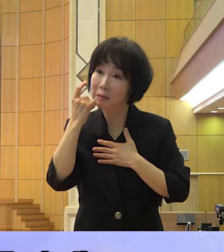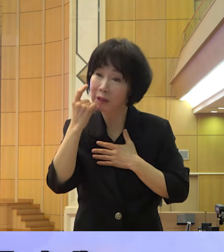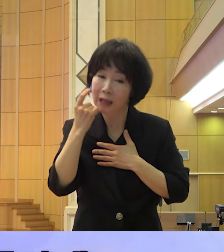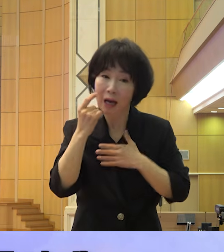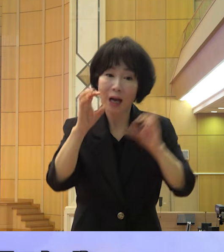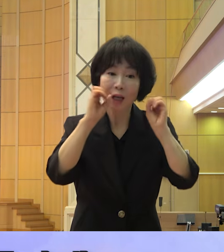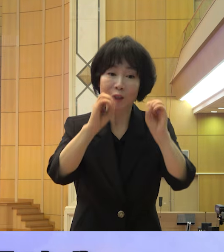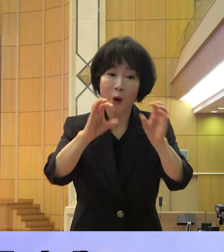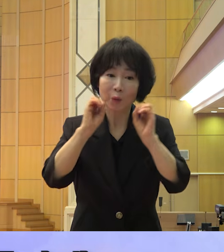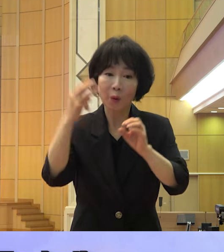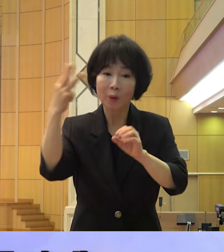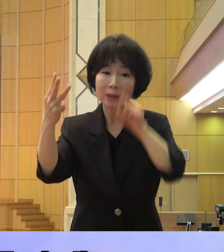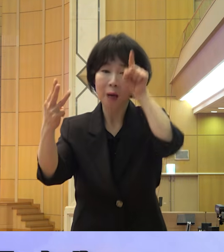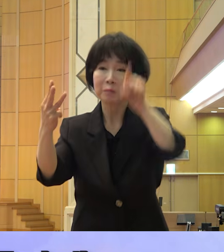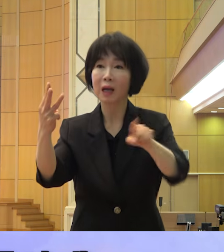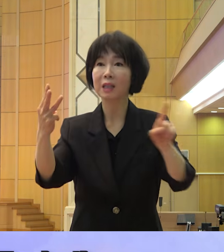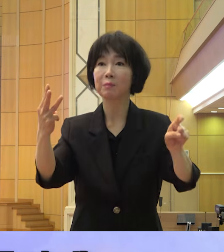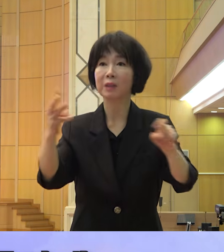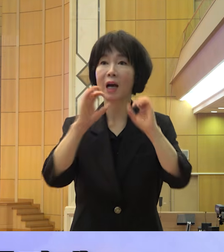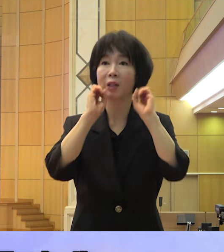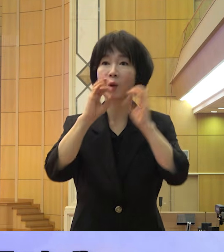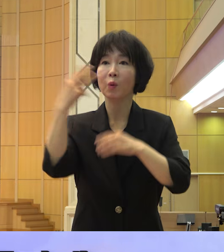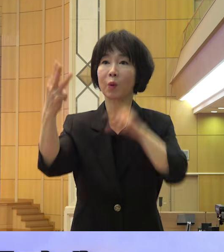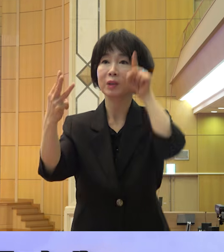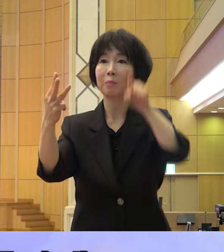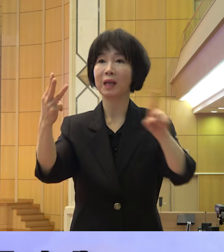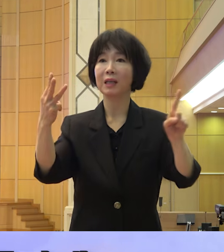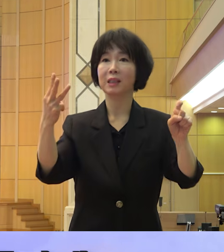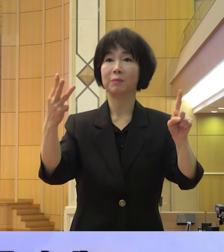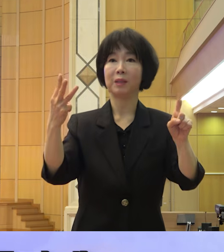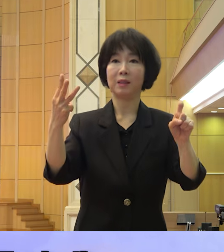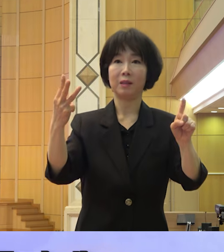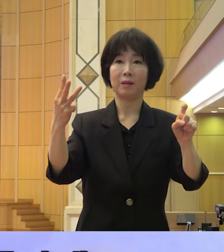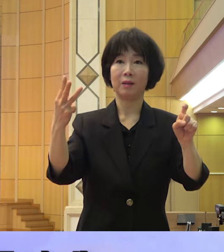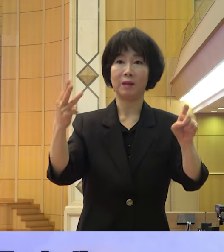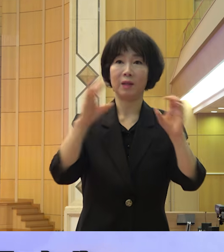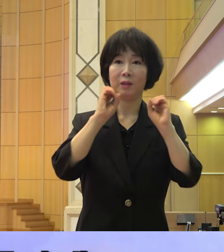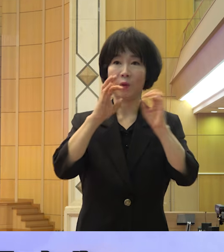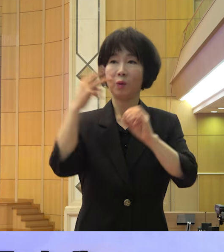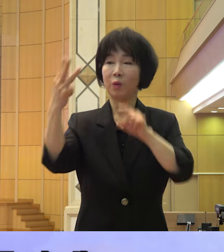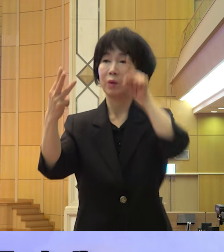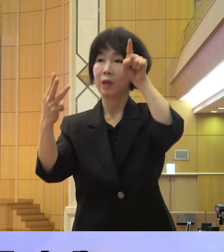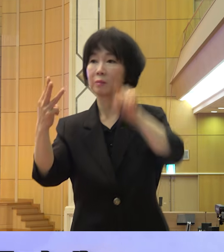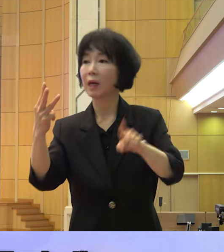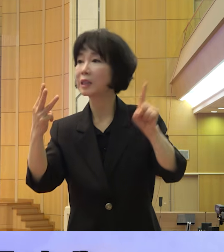전도서 3장 11절 말씀입니다. 전도서